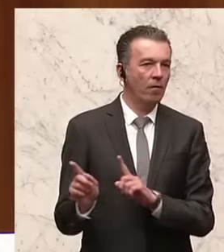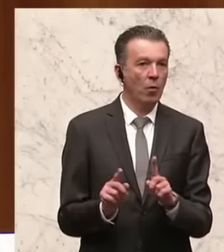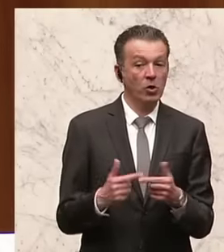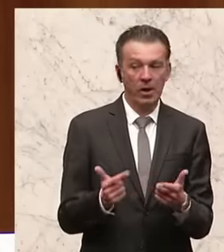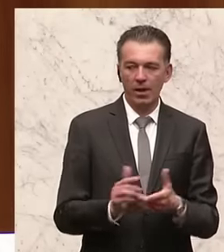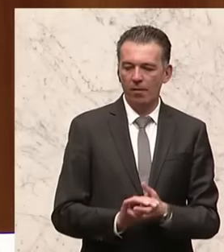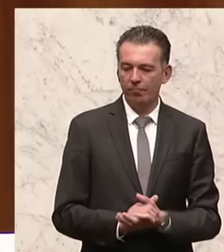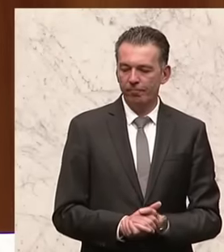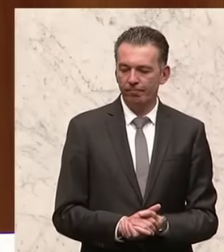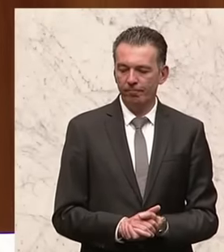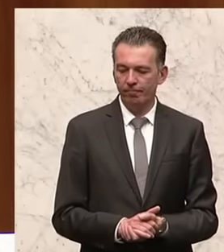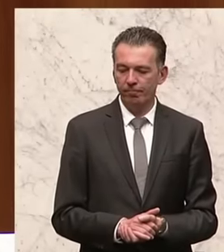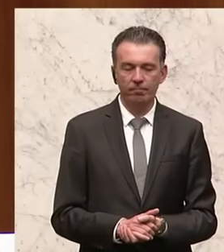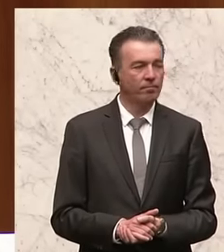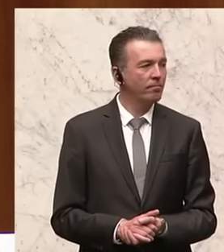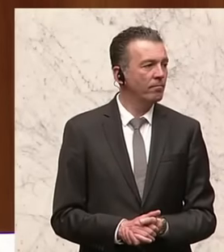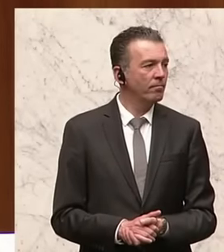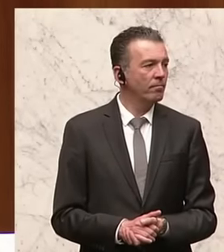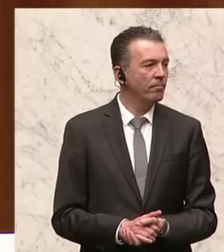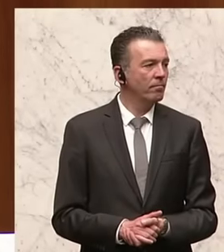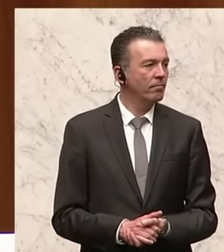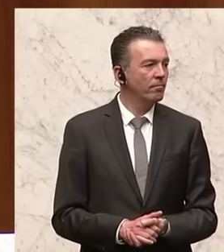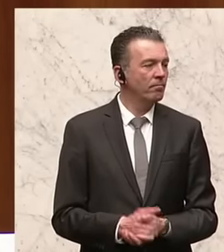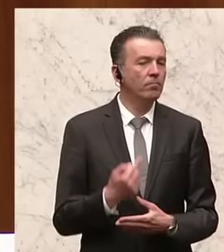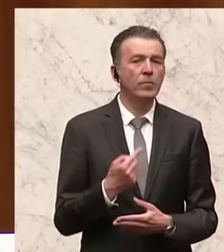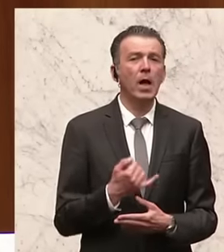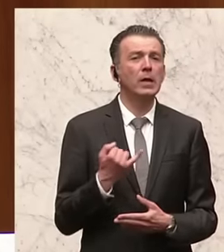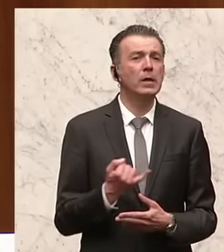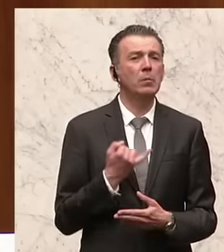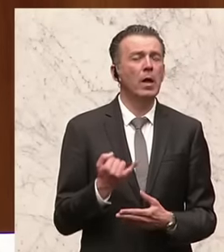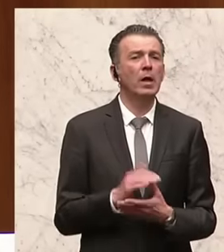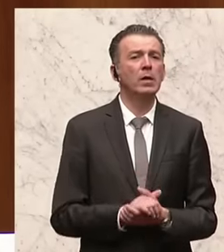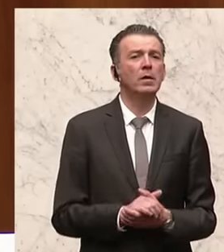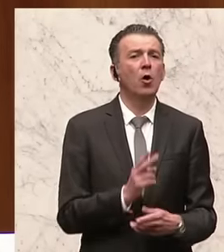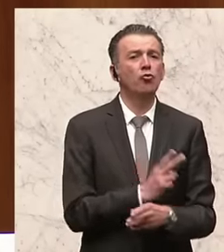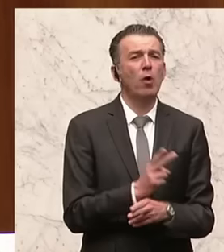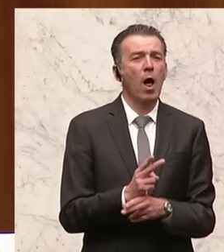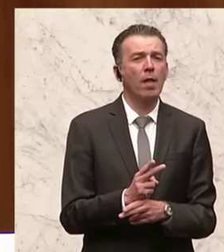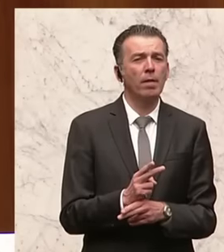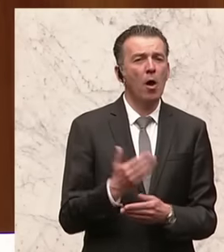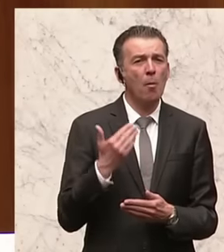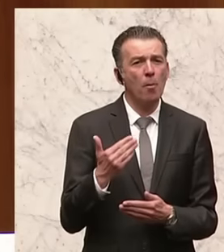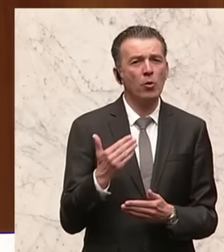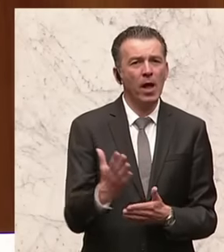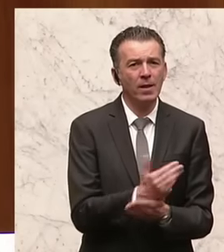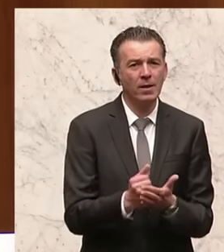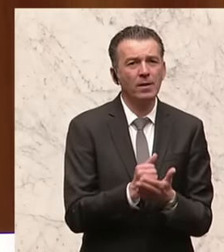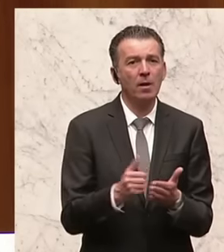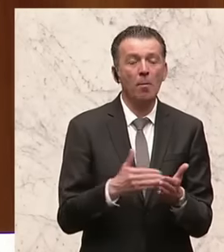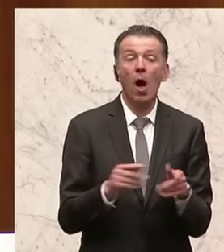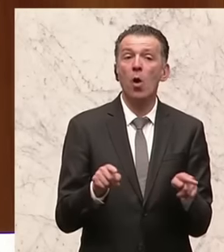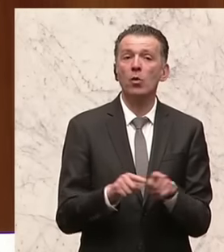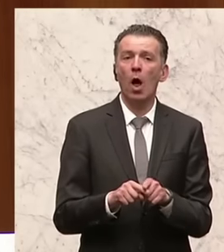vorstellen darf. Ich sage immer, dass ein effizienter und moderner Staat auch einen starken öffentlichen